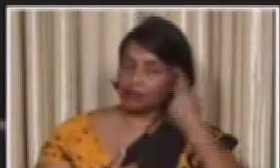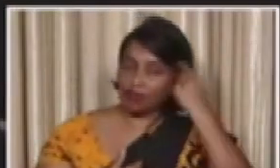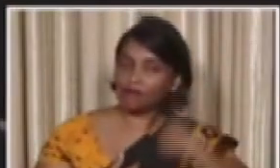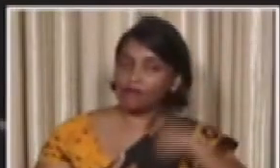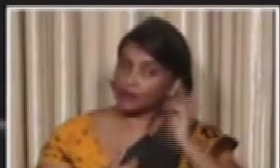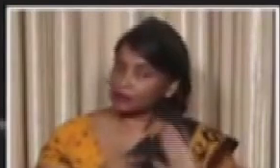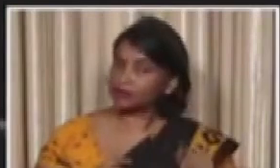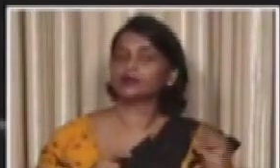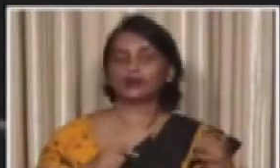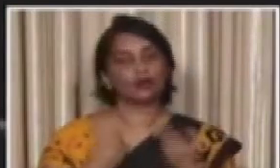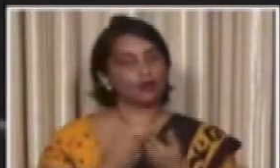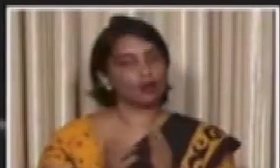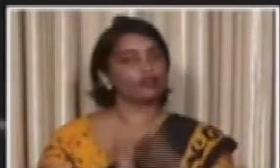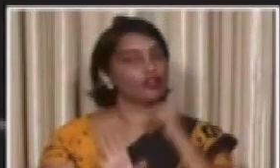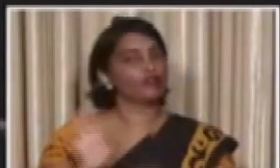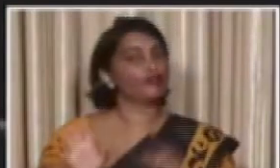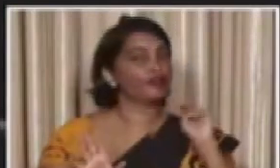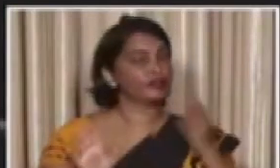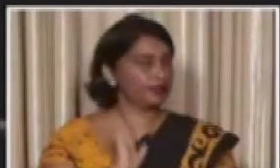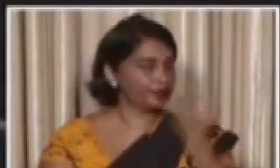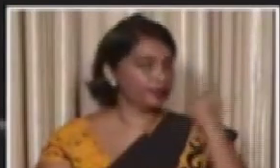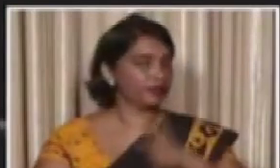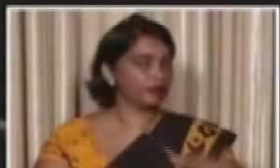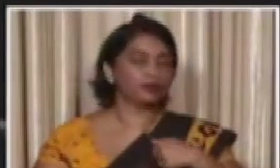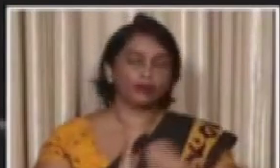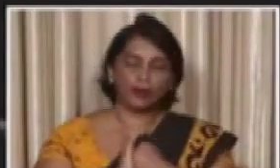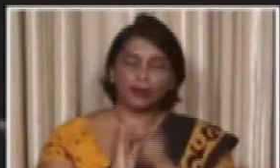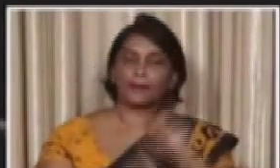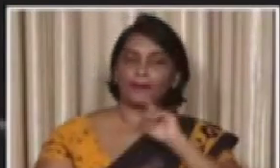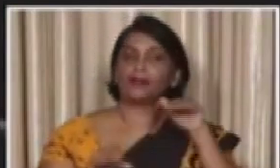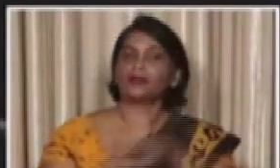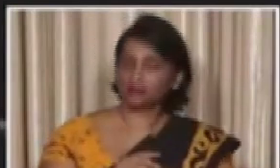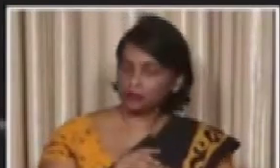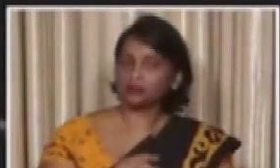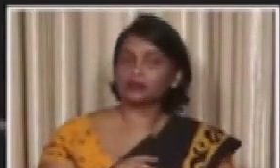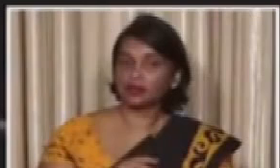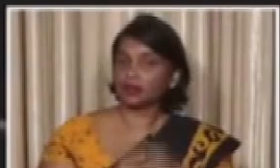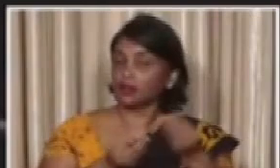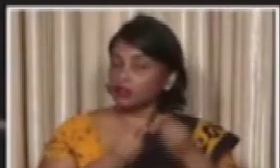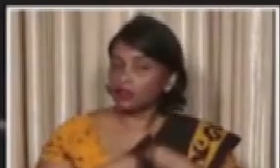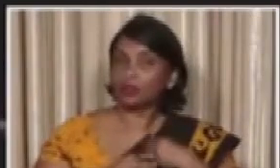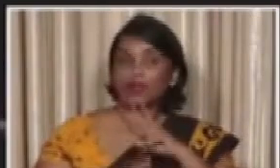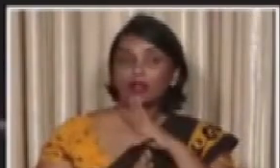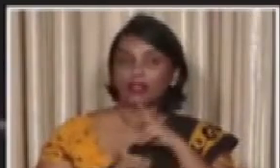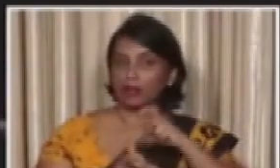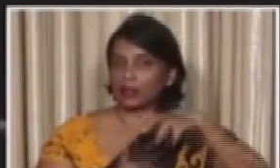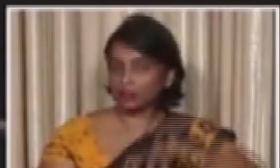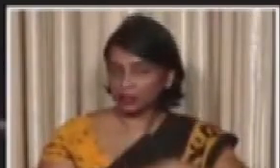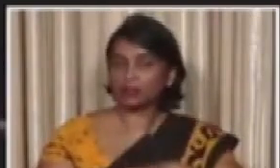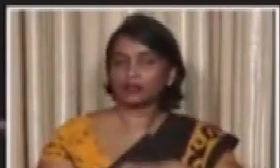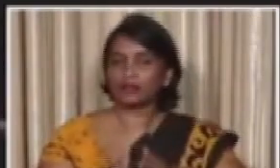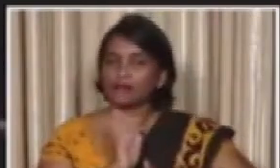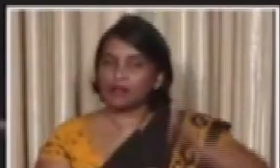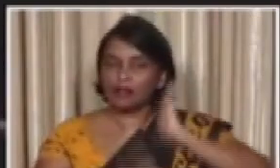මා ගැන විශ්වාසය තබලා මාව අවුරුදු 20කට වැඩි කලක් මේ උත්තරීතර සභාවට පත් කර එව්වේ මගේ රත්නපුර දිස්ත්‍රික්කයේ ඈත